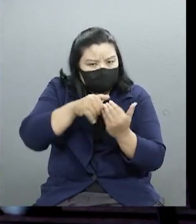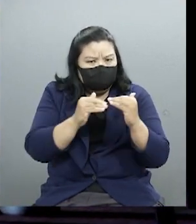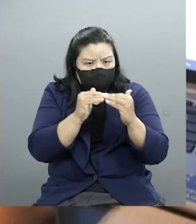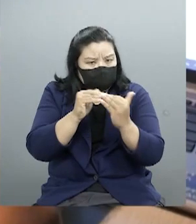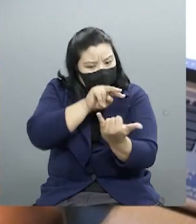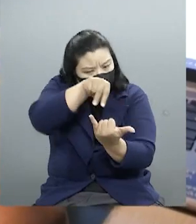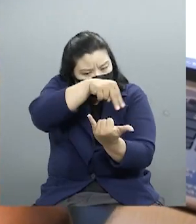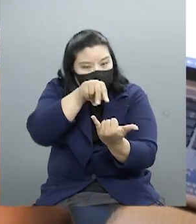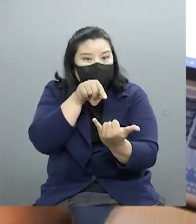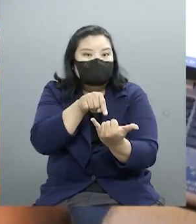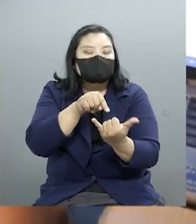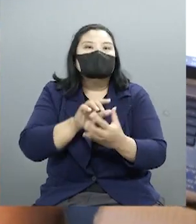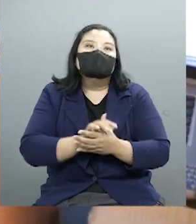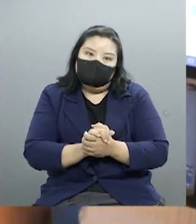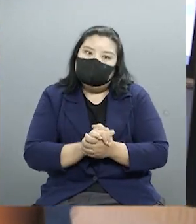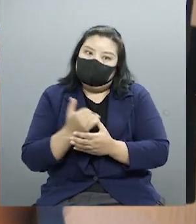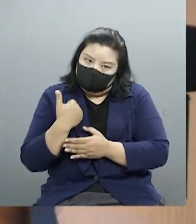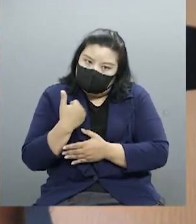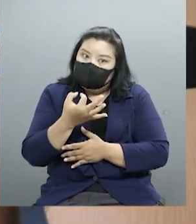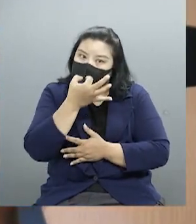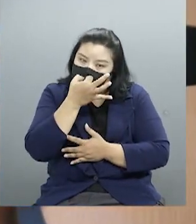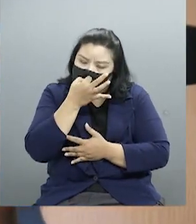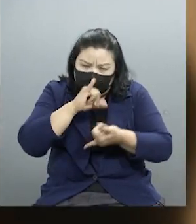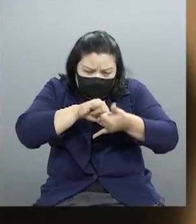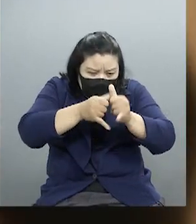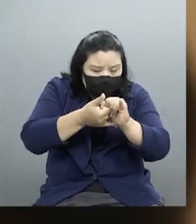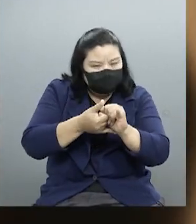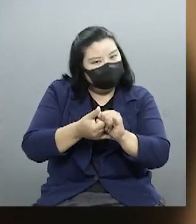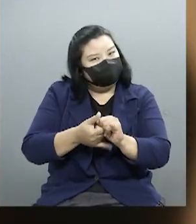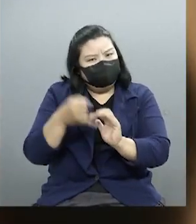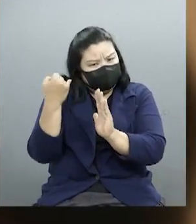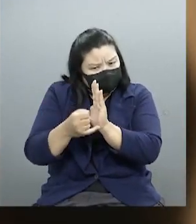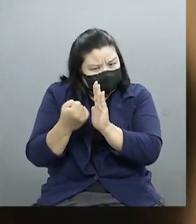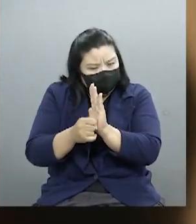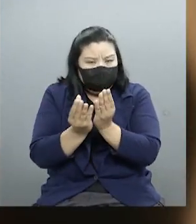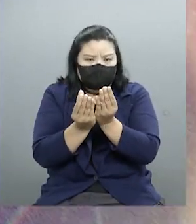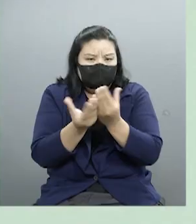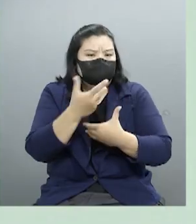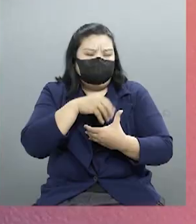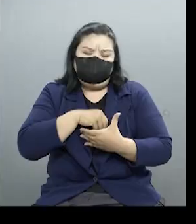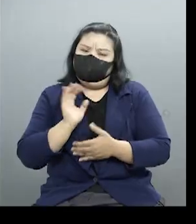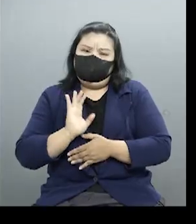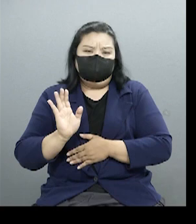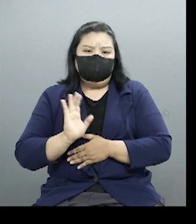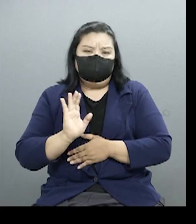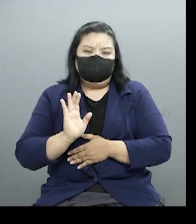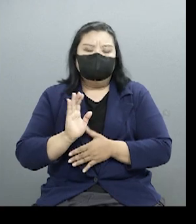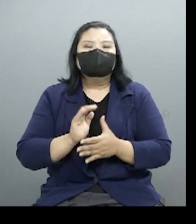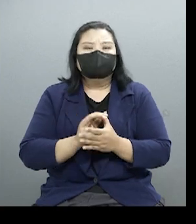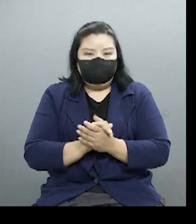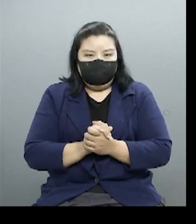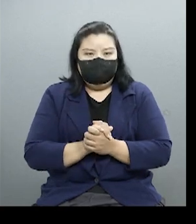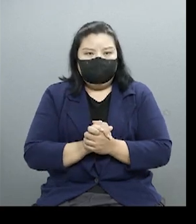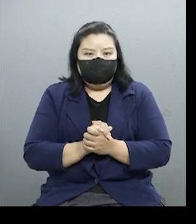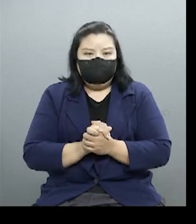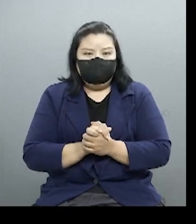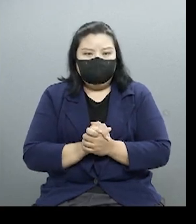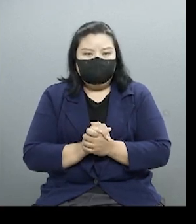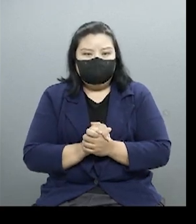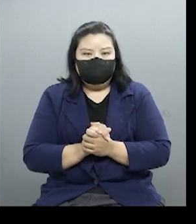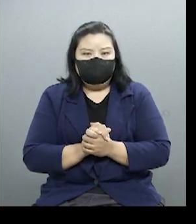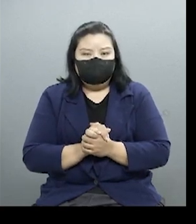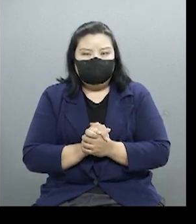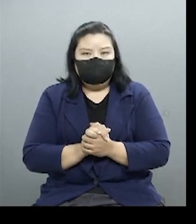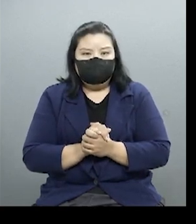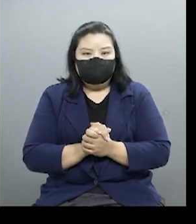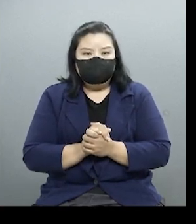าเทียมแต่อีกมุมนึงอาชีพนี้ก็ถูกมองว่าขัดต่อศีลธรรมและผิดกฎหมาย คู่รักคนรุ่นใหม่คู่นี้ทั้งตัว